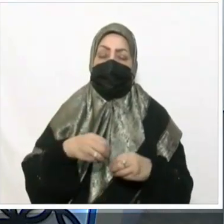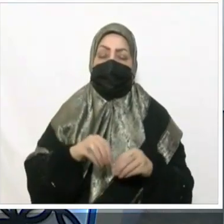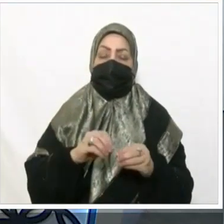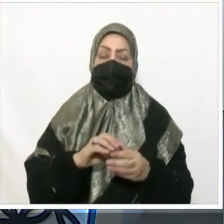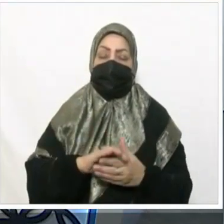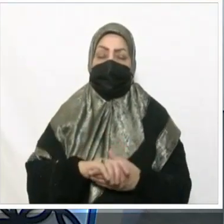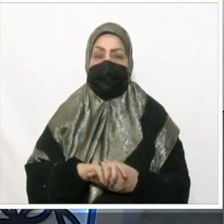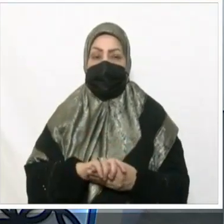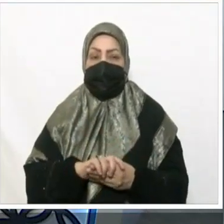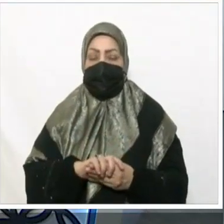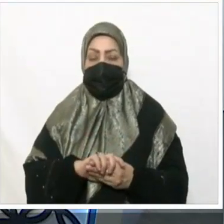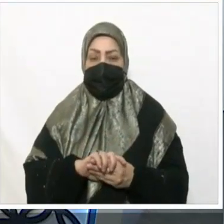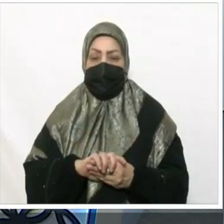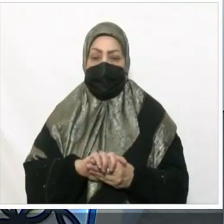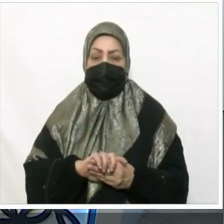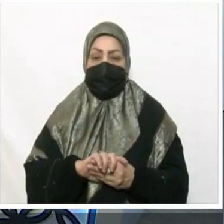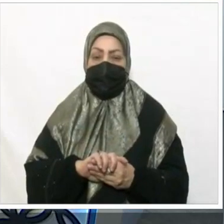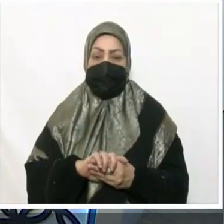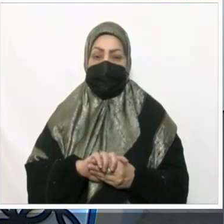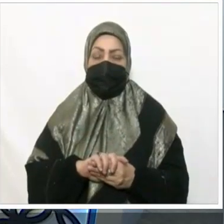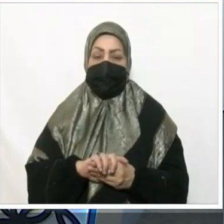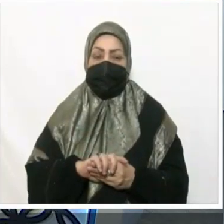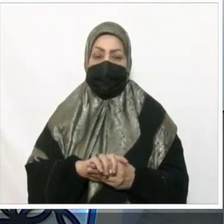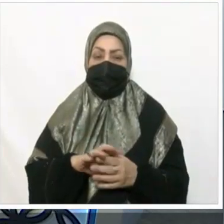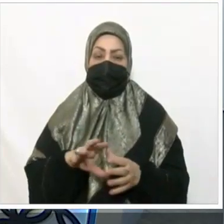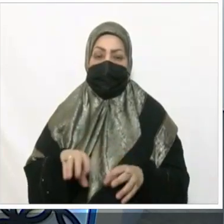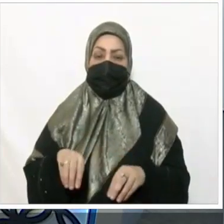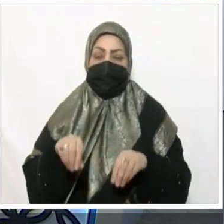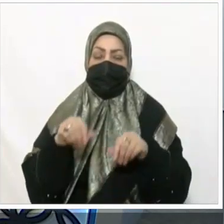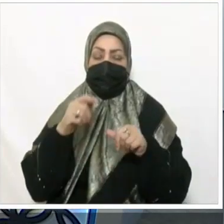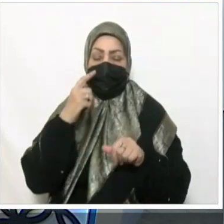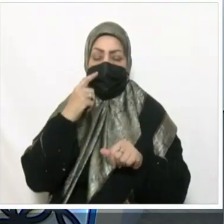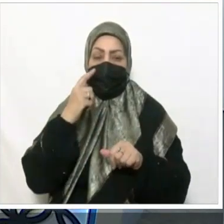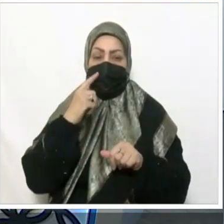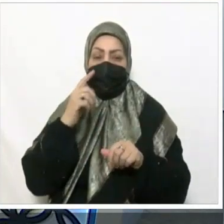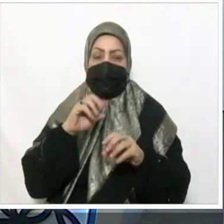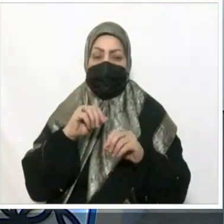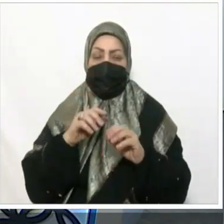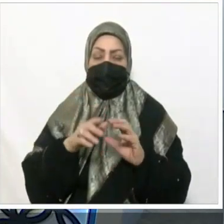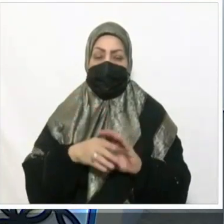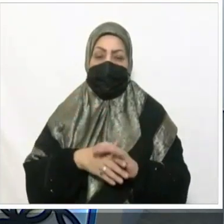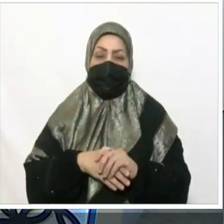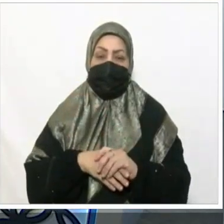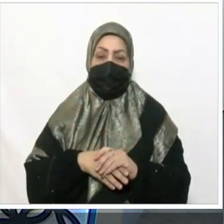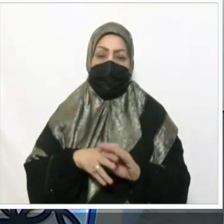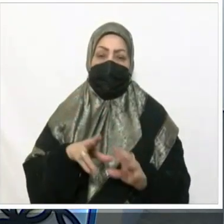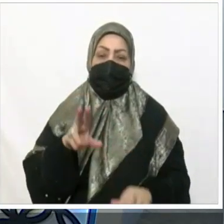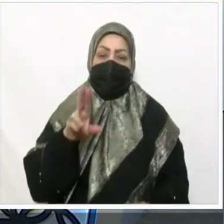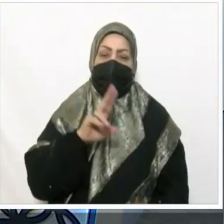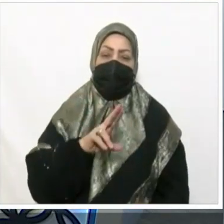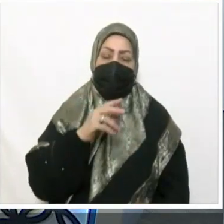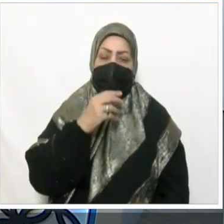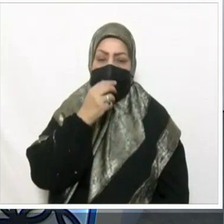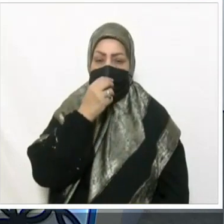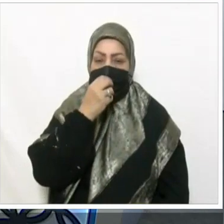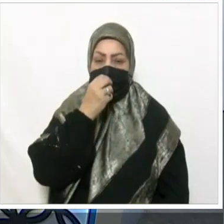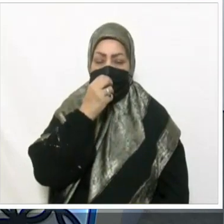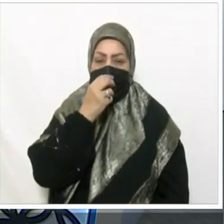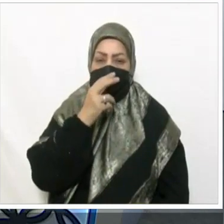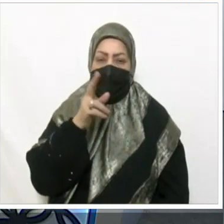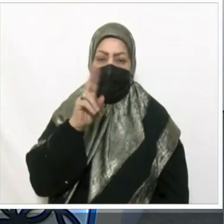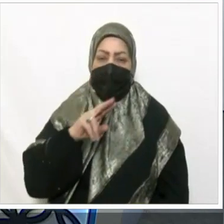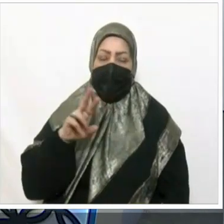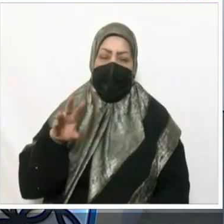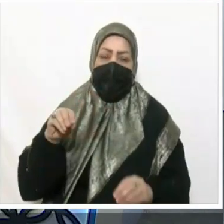فيش إثم؟ طيب أمك هذه عقلها تمام يا أحمد؟ إيه لا لا عقلها تمام. طيب يعني انت